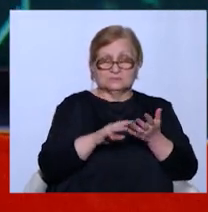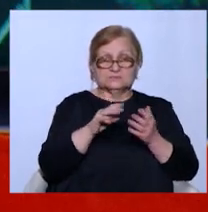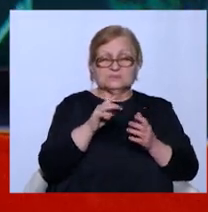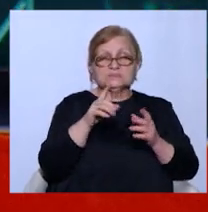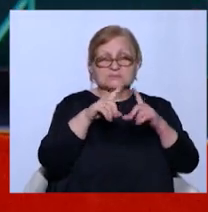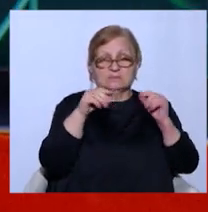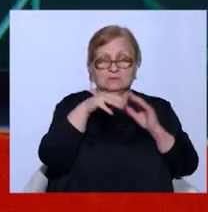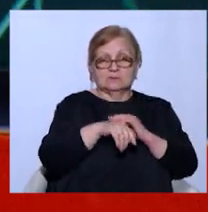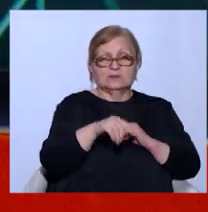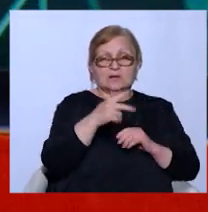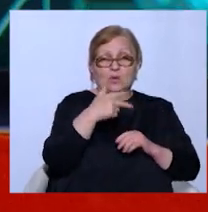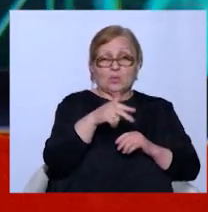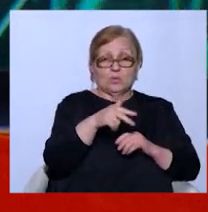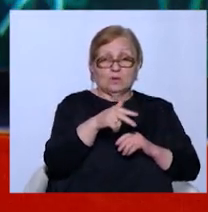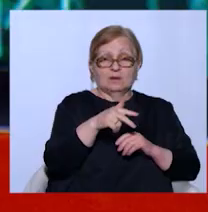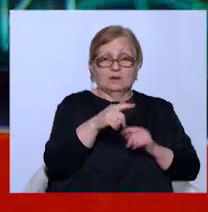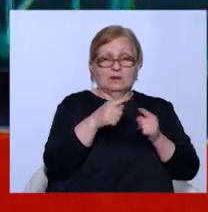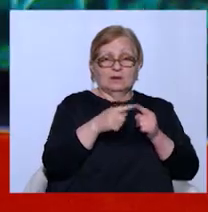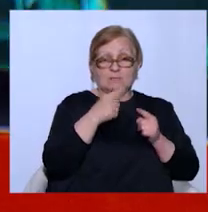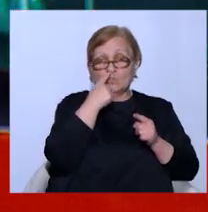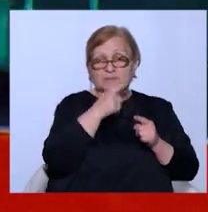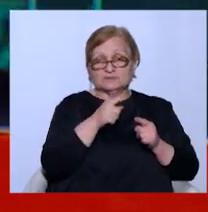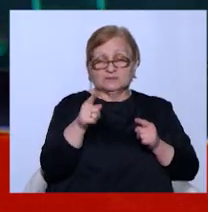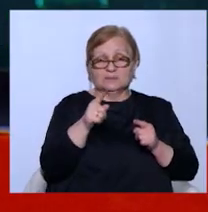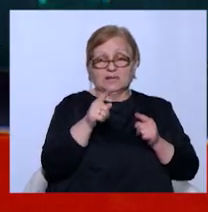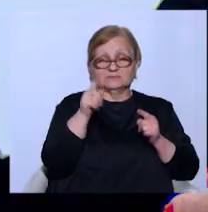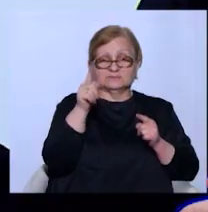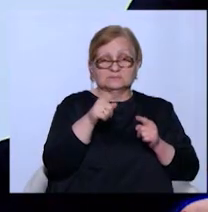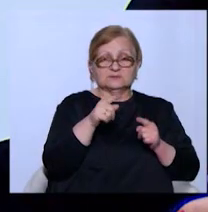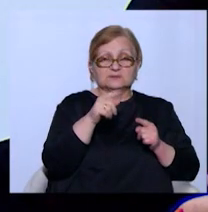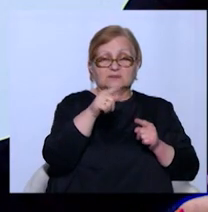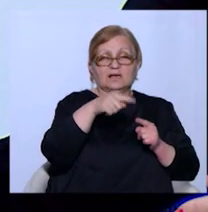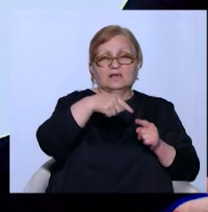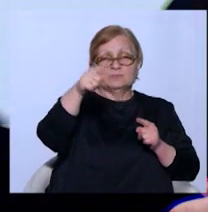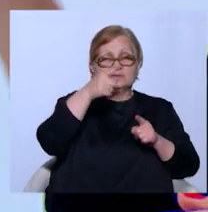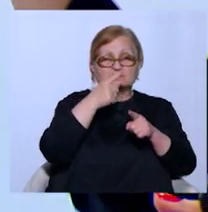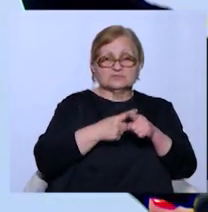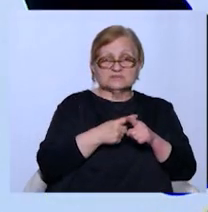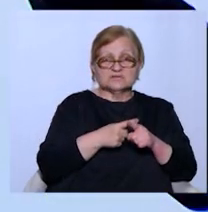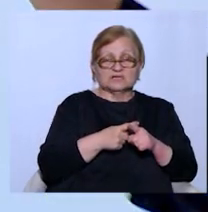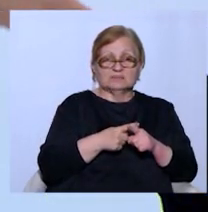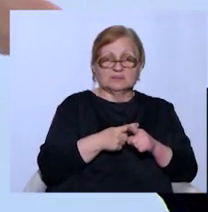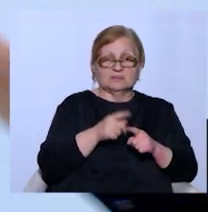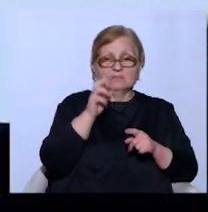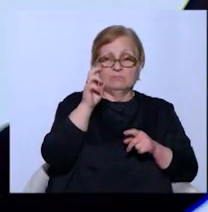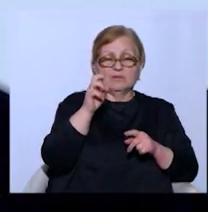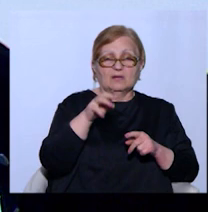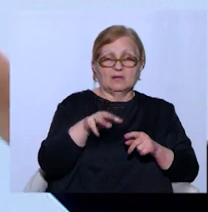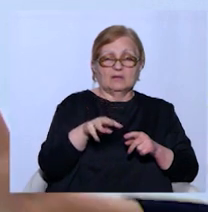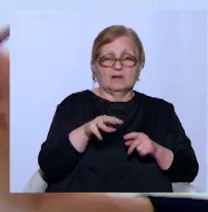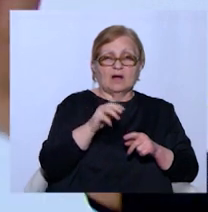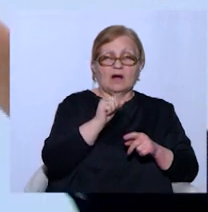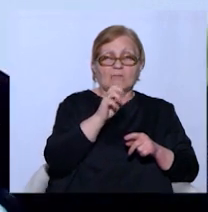სამკუთხედში 30 გრადუსიანი კუთხის მოპირდაპირე კათეტი ჰიპოტენუზის ნახევარია. ესე იგი BM არის